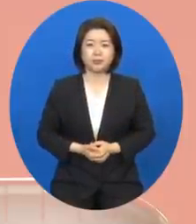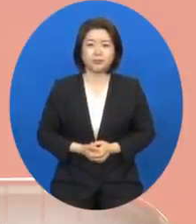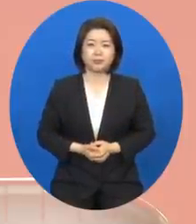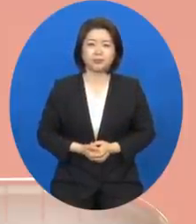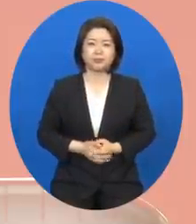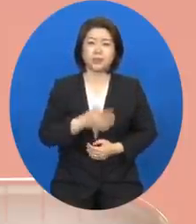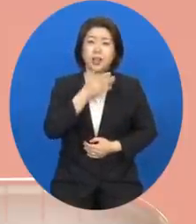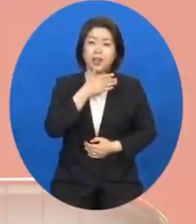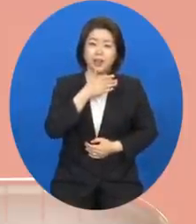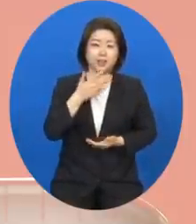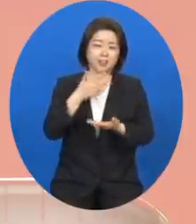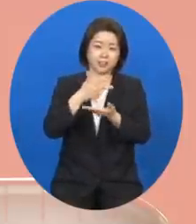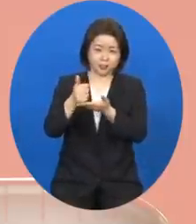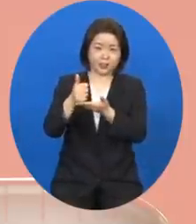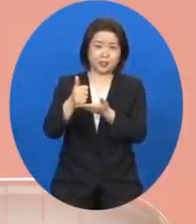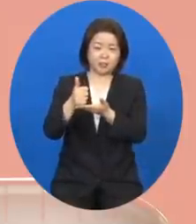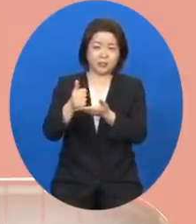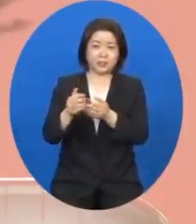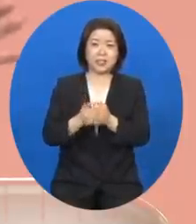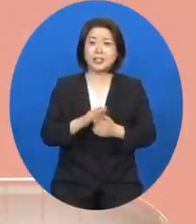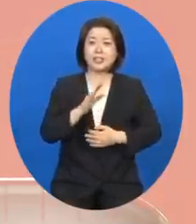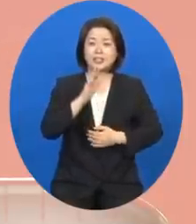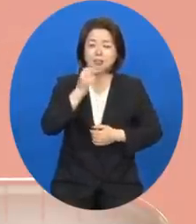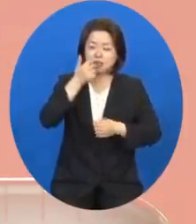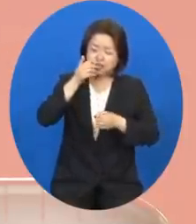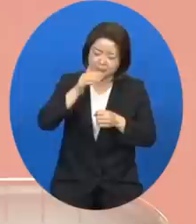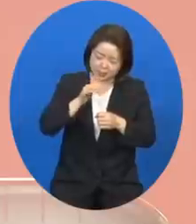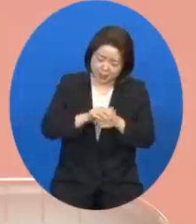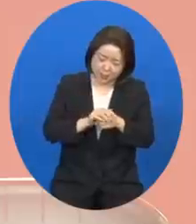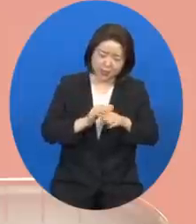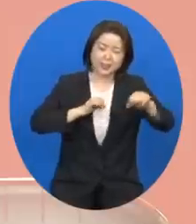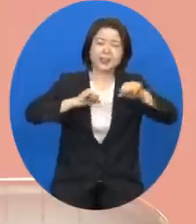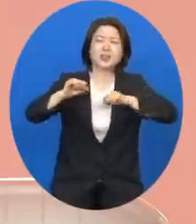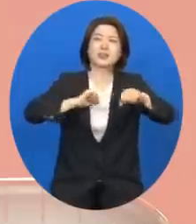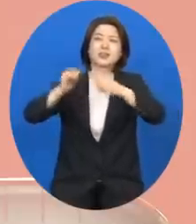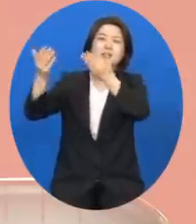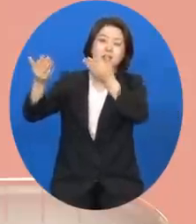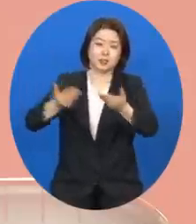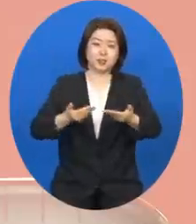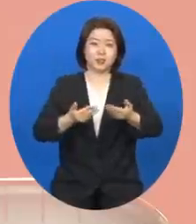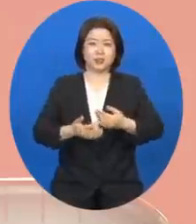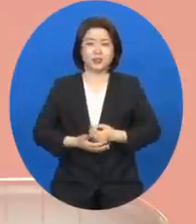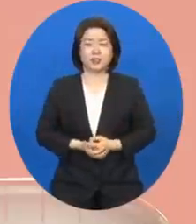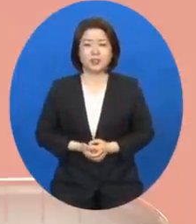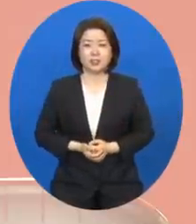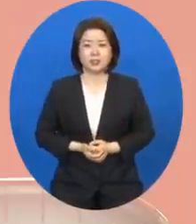아, 주님은 정말 기가 막히게 역사하시는 분이구나.